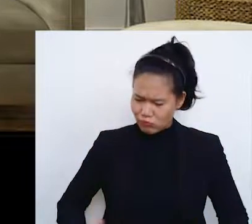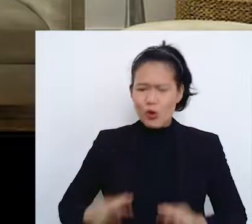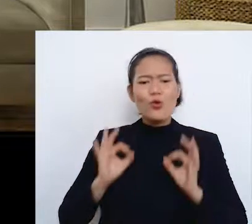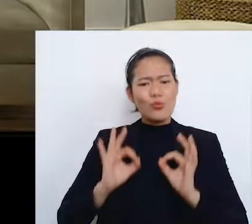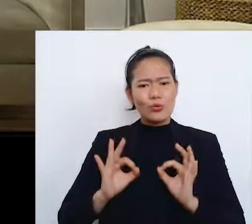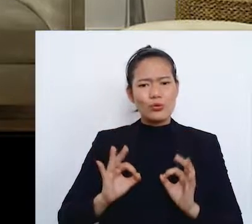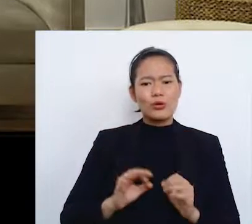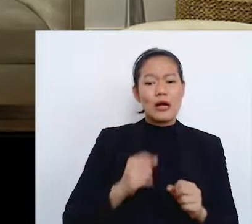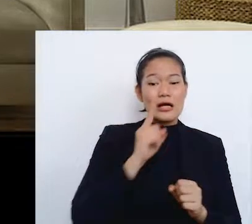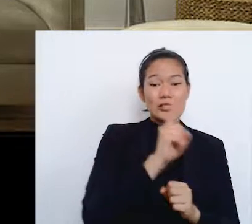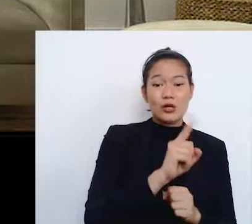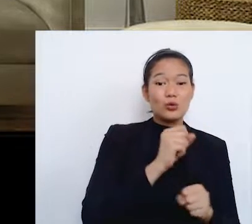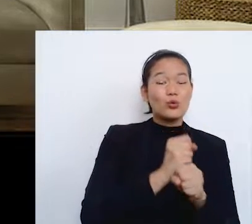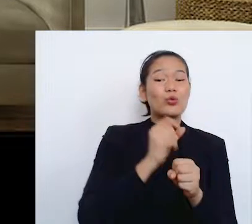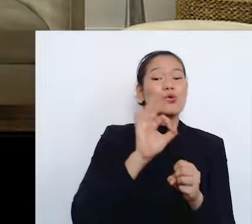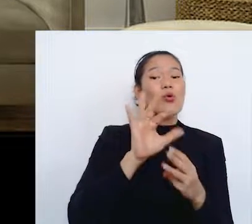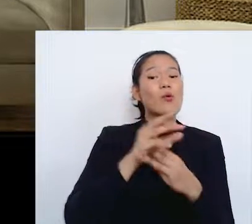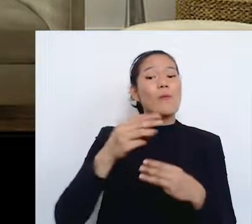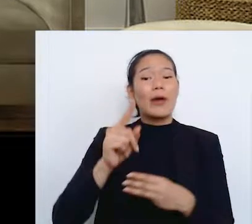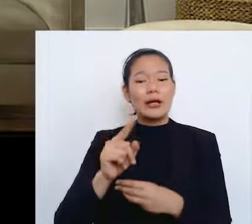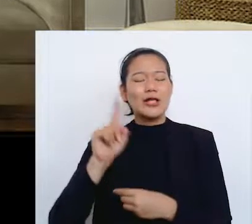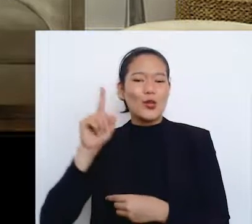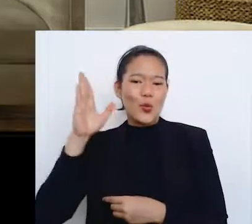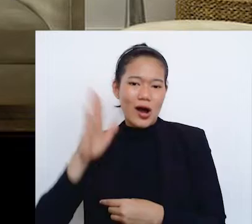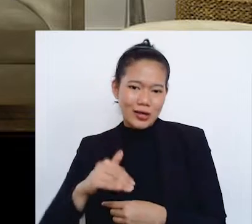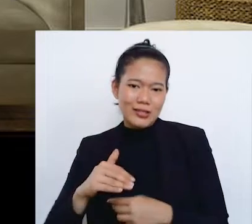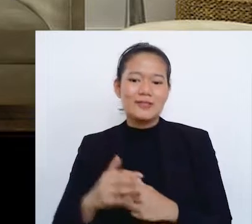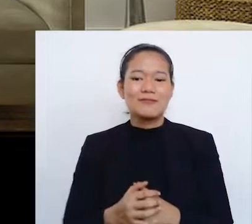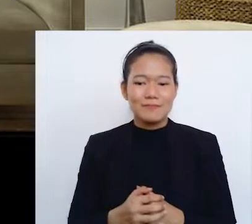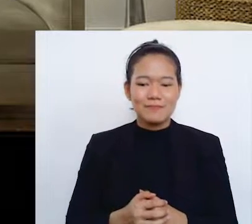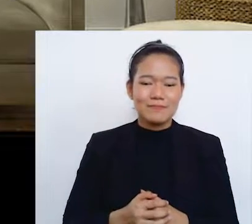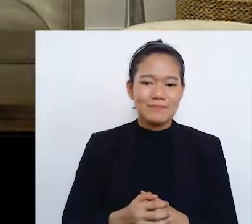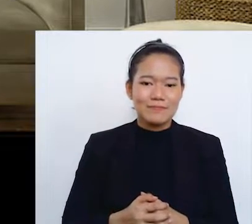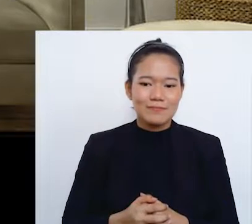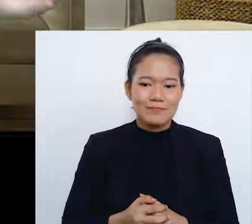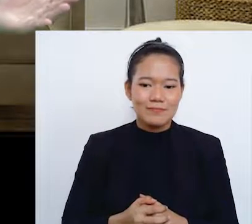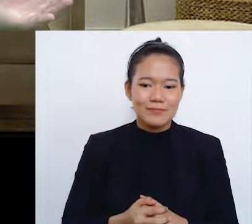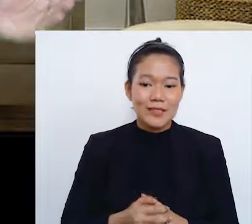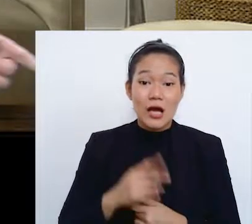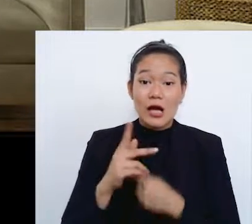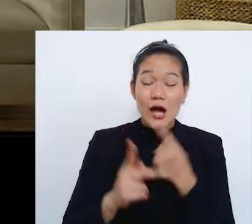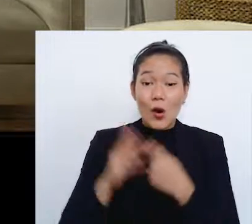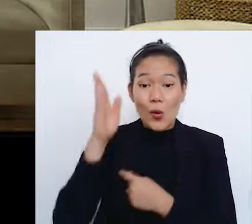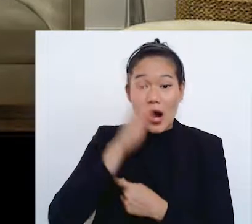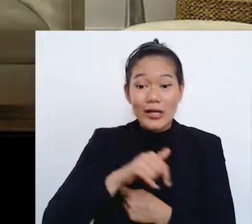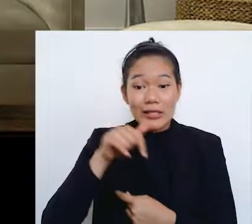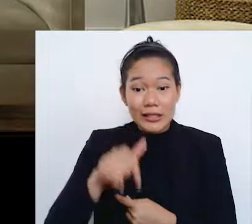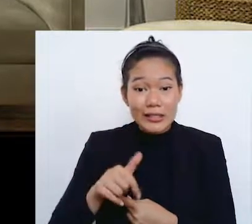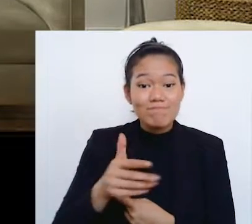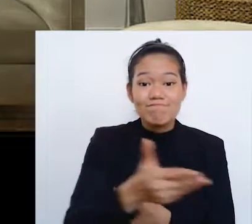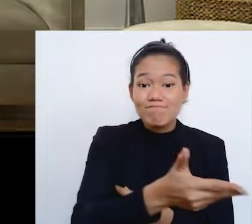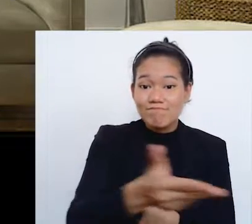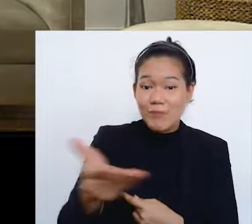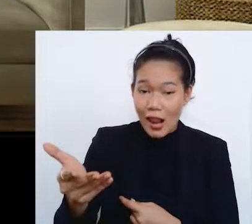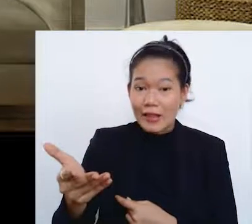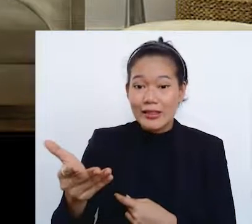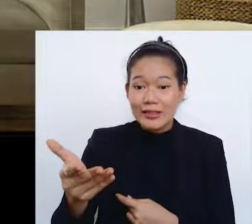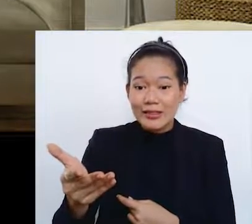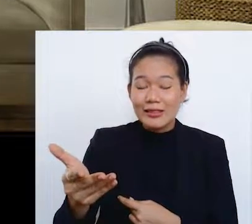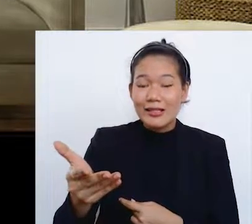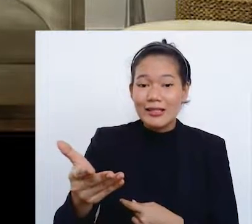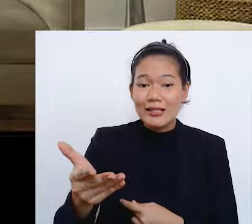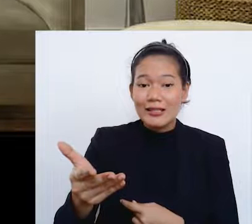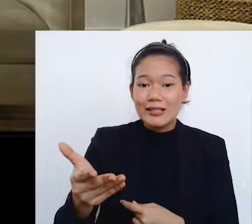diri satu gomer setiap hari. Dan berikutnya, jikalau hari ini Anda